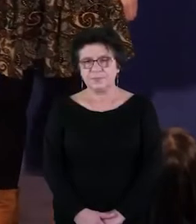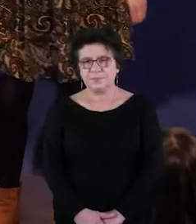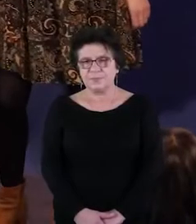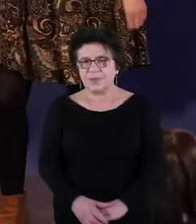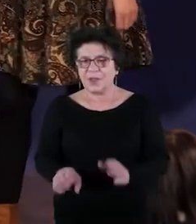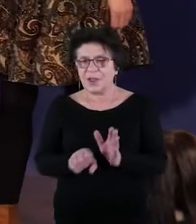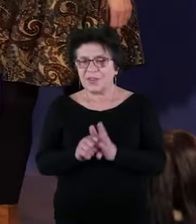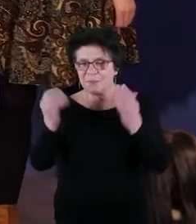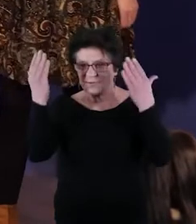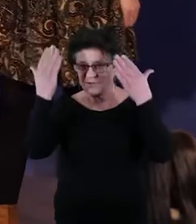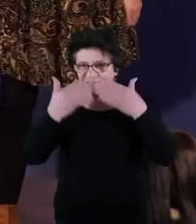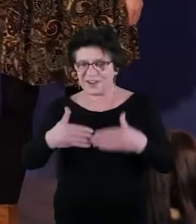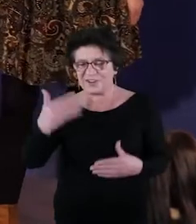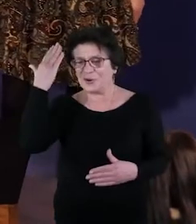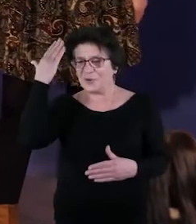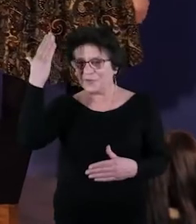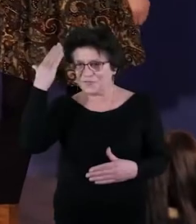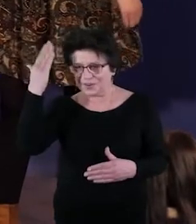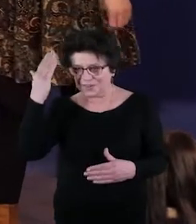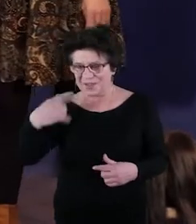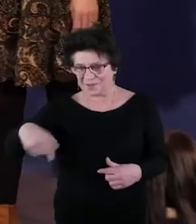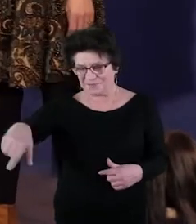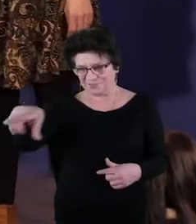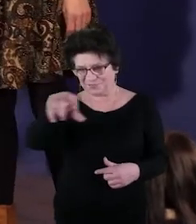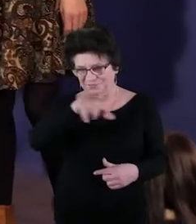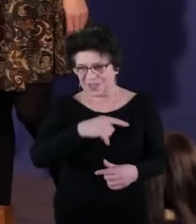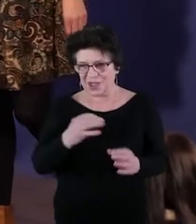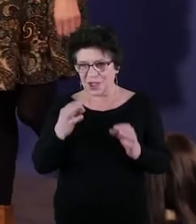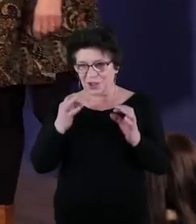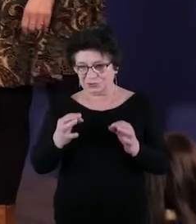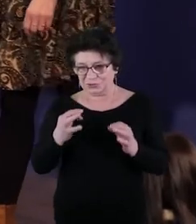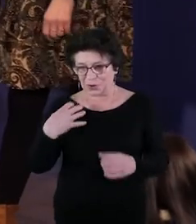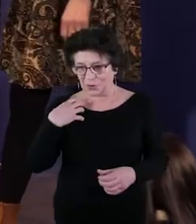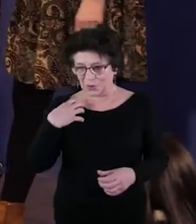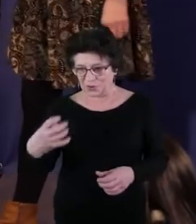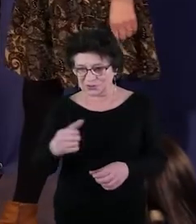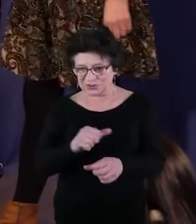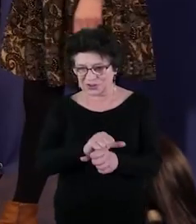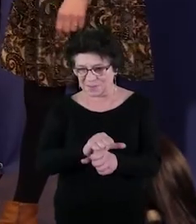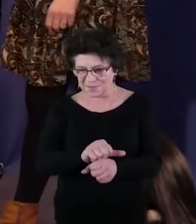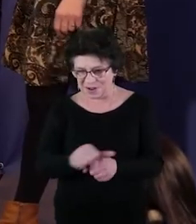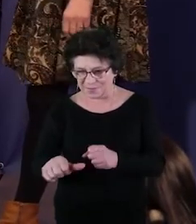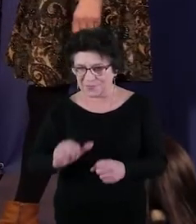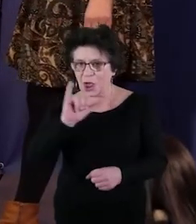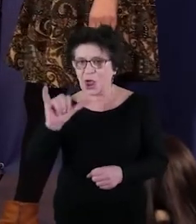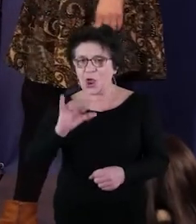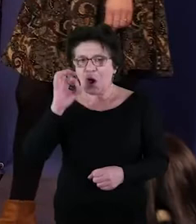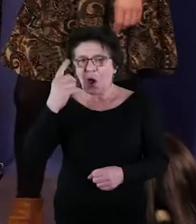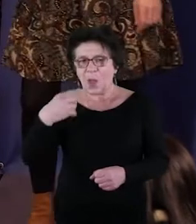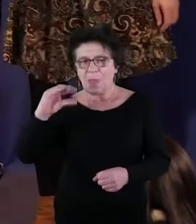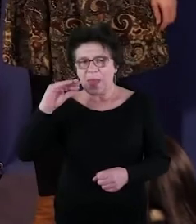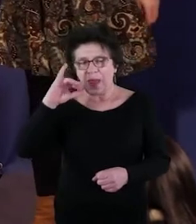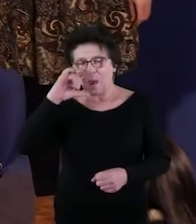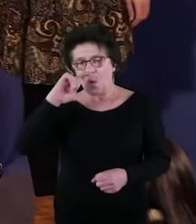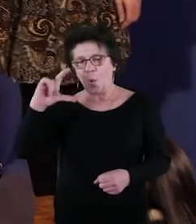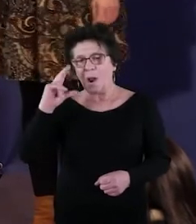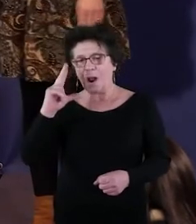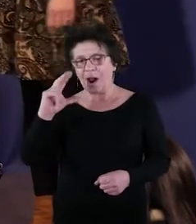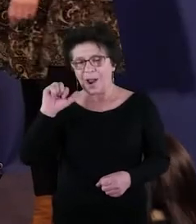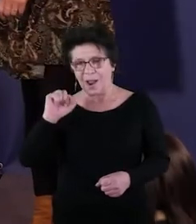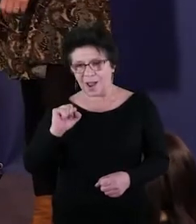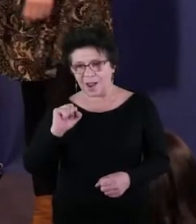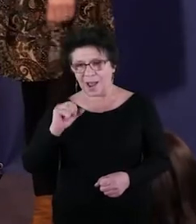Dobry wieczór witam państwa serdecznie naszym dzisiejszym gościem jest pani Joanna jodełka autorka